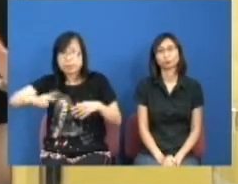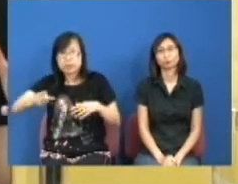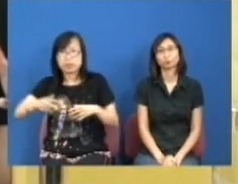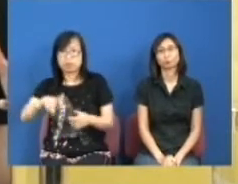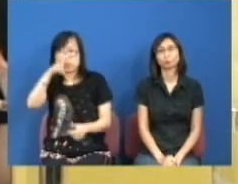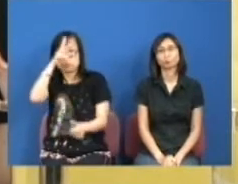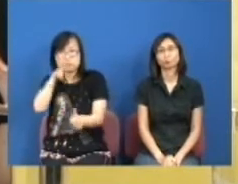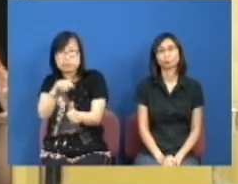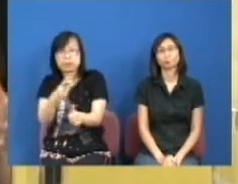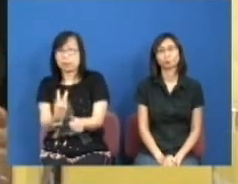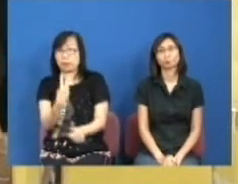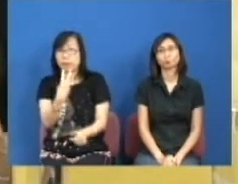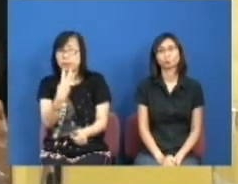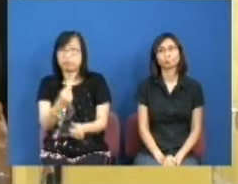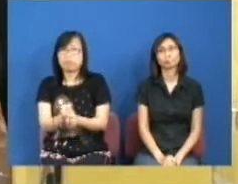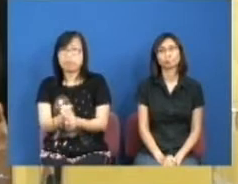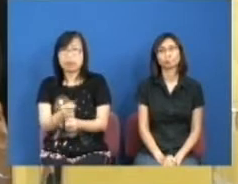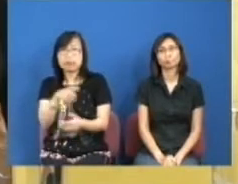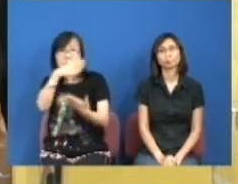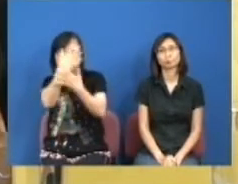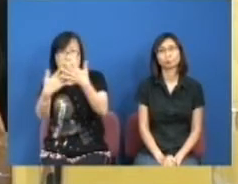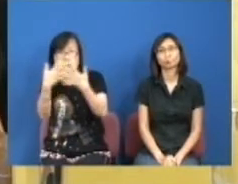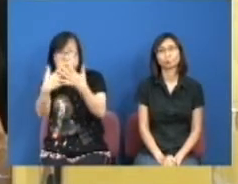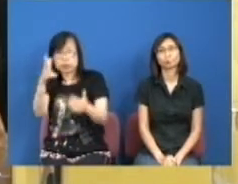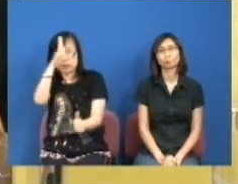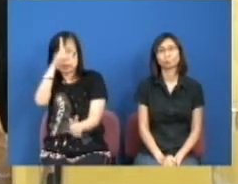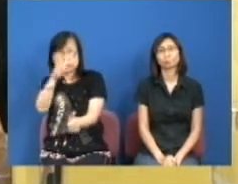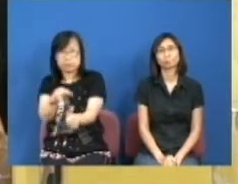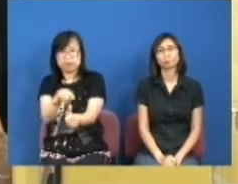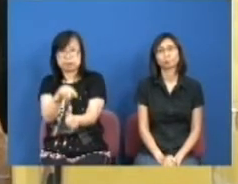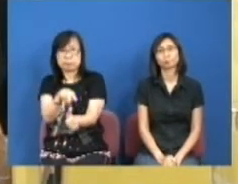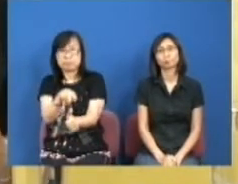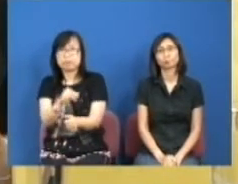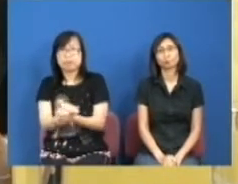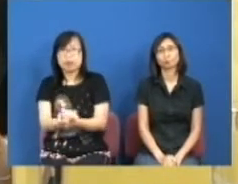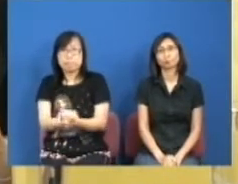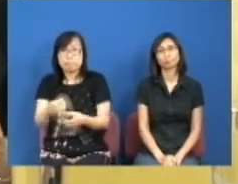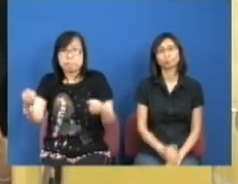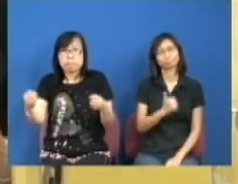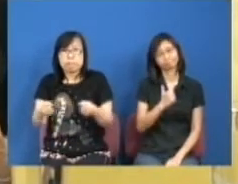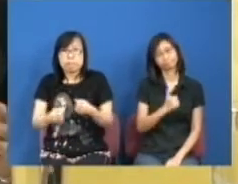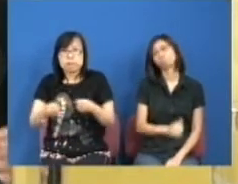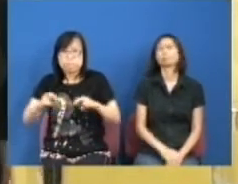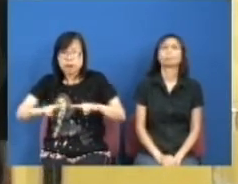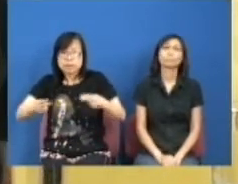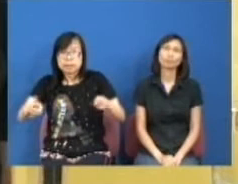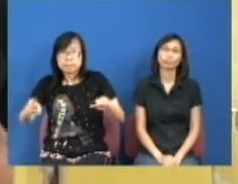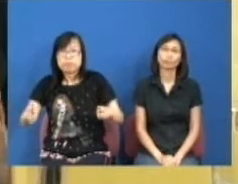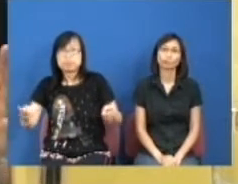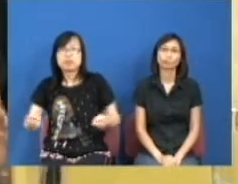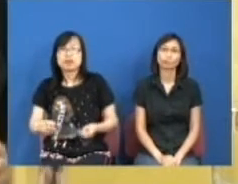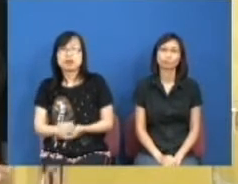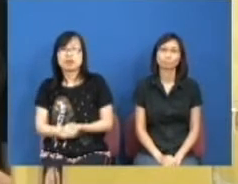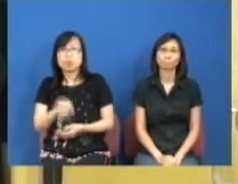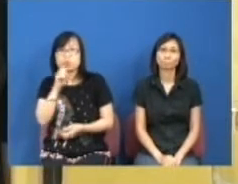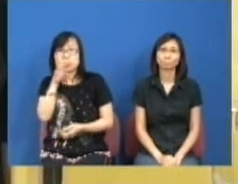治嗰個空間咧，係由於呢個網上政治急劇發展的緣故咧，係令到我哋